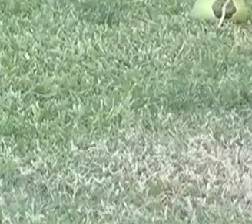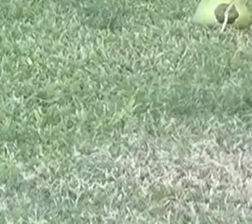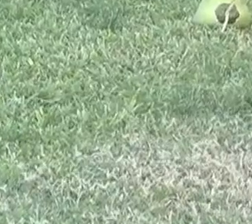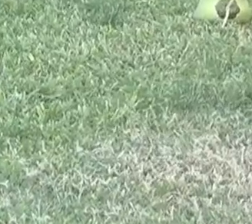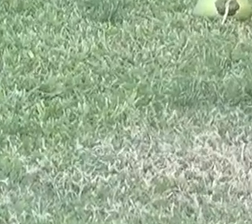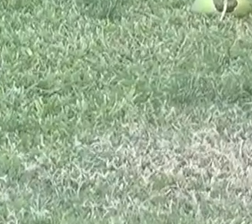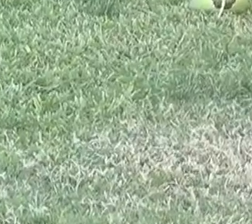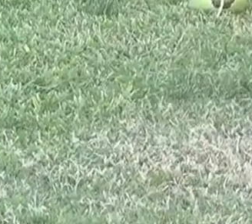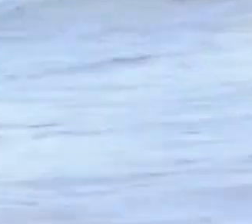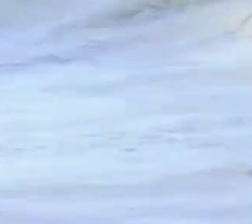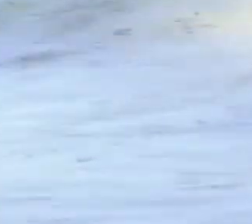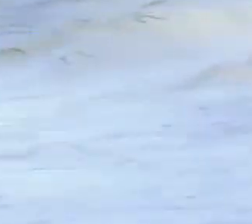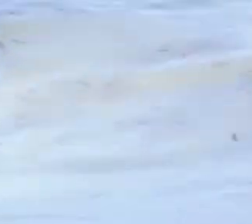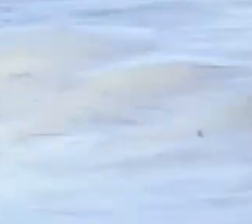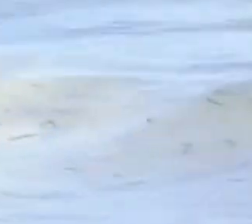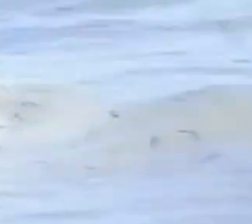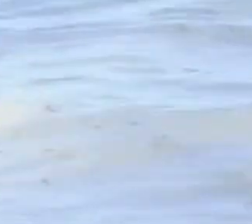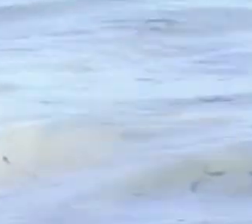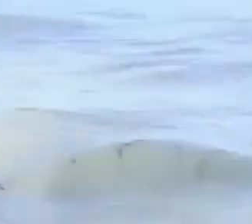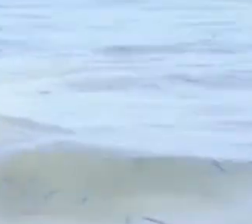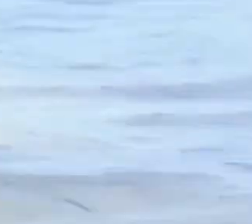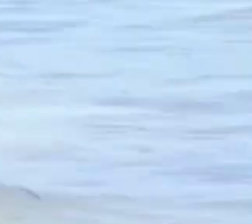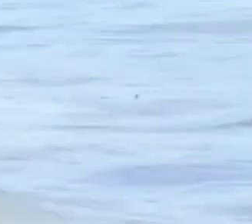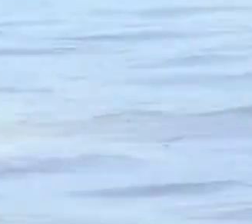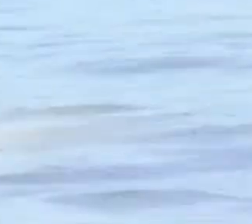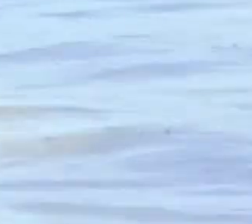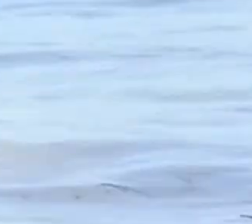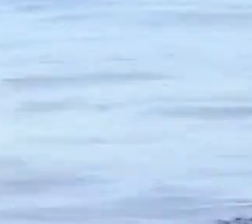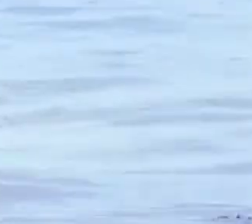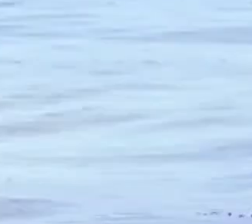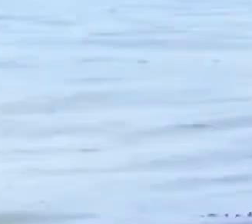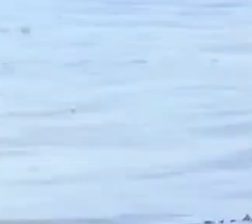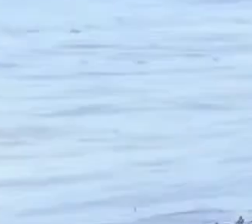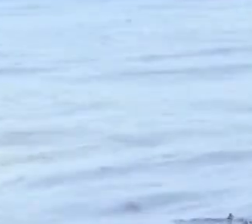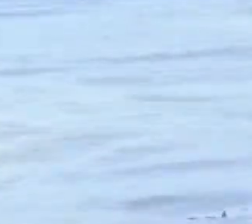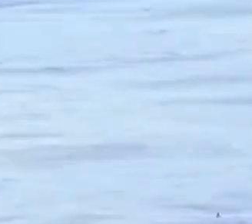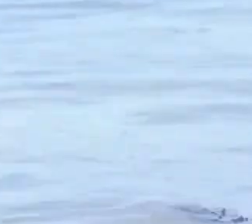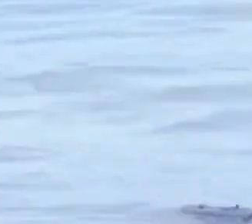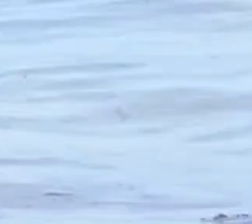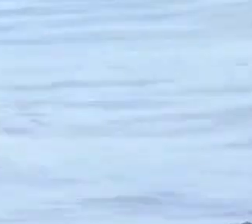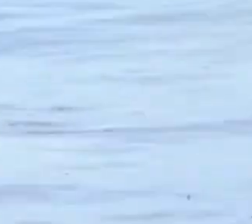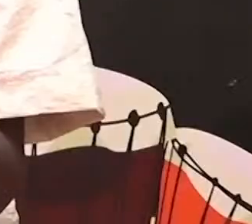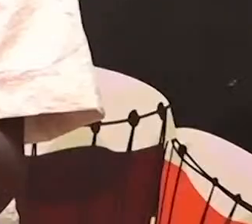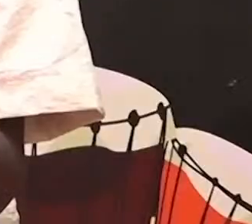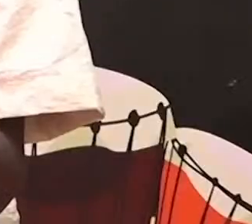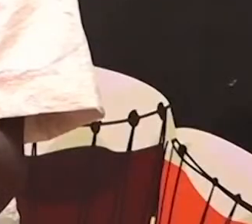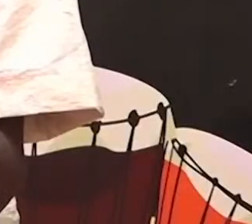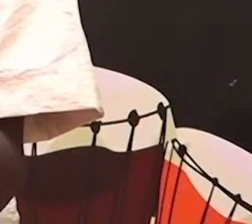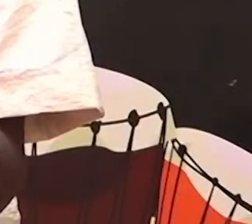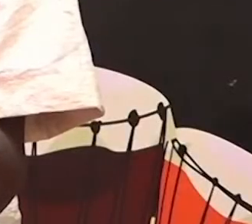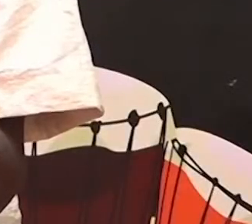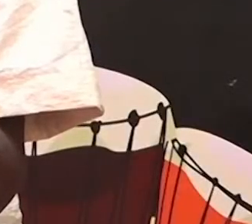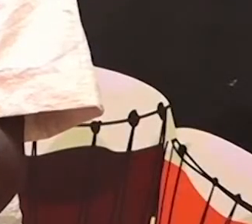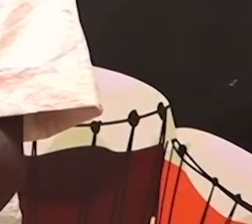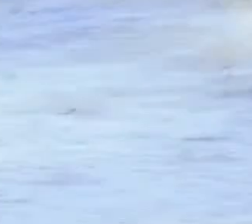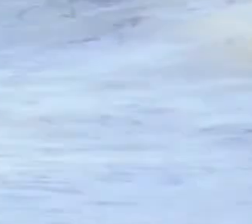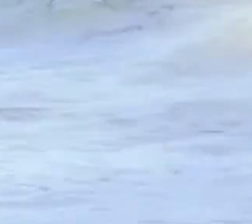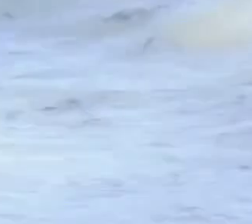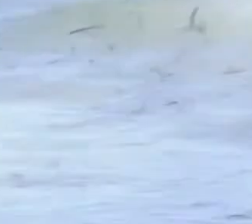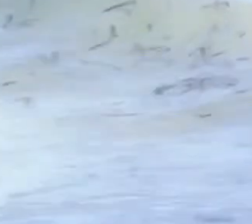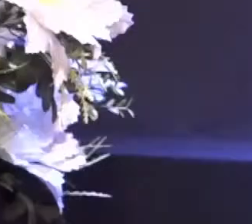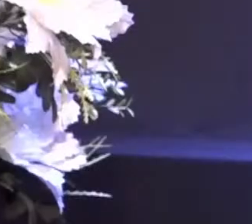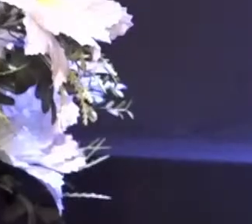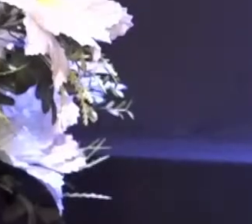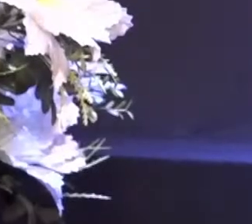kutumia nazi. Bila kusahau mazungumzo ya moja kwa moja, mazungumzo ya kusisimua na wataalam